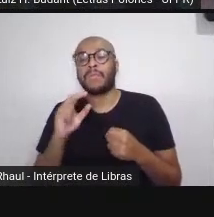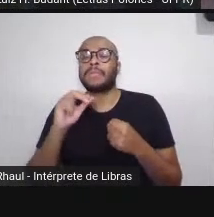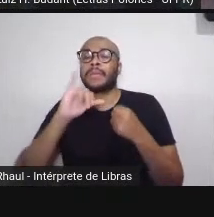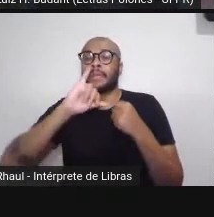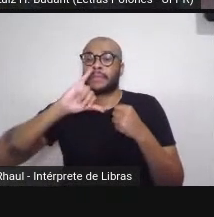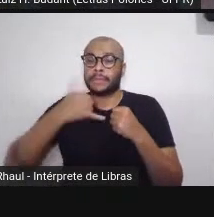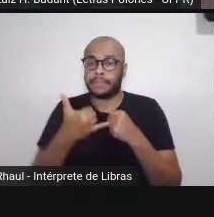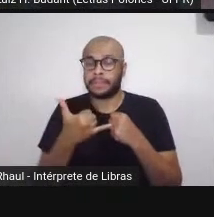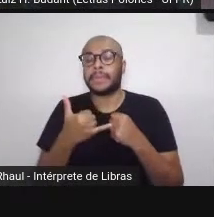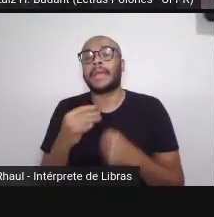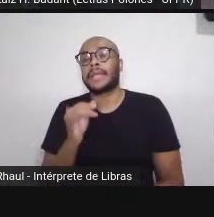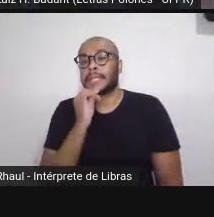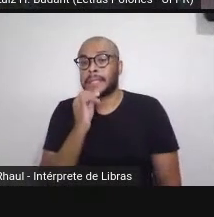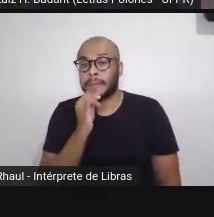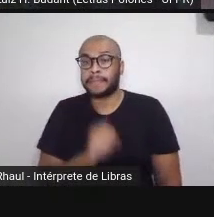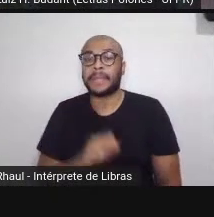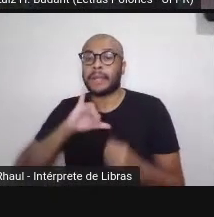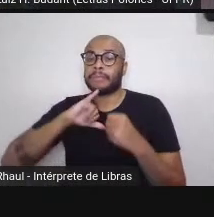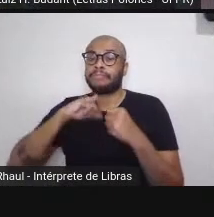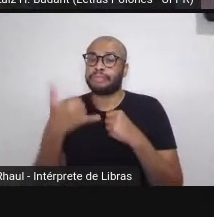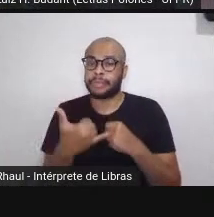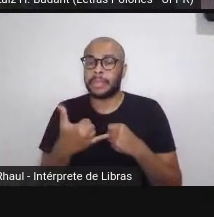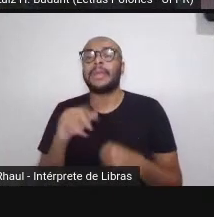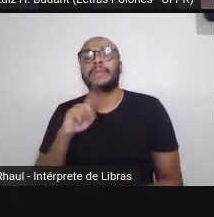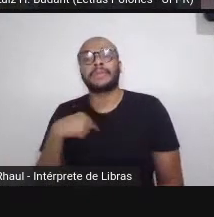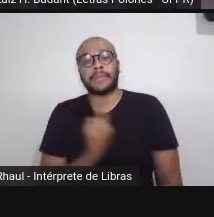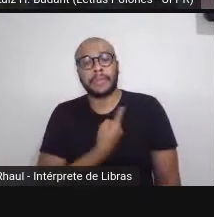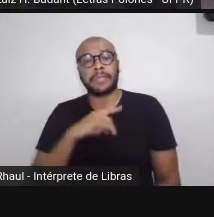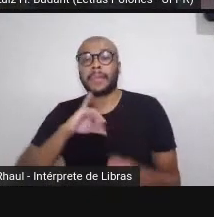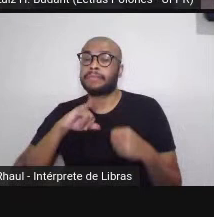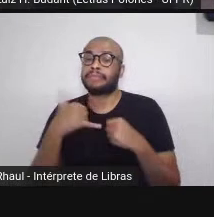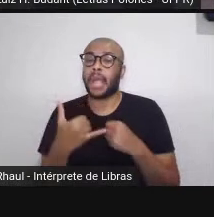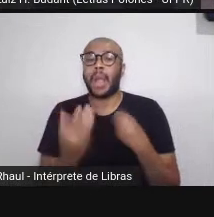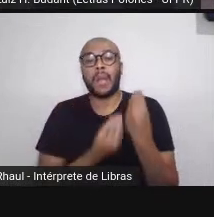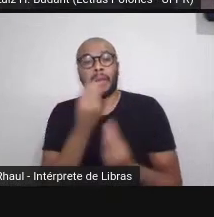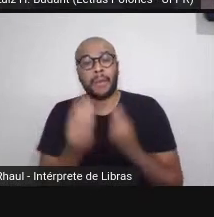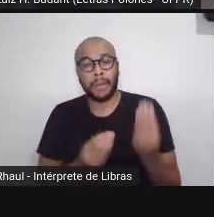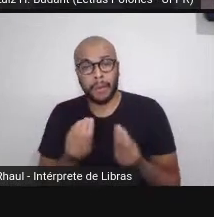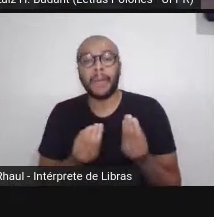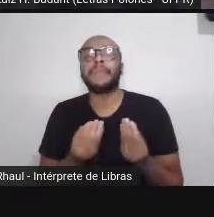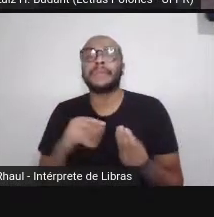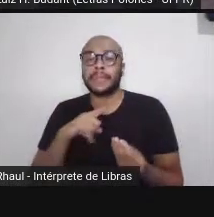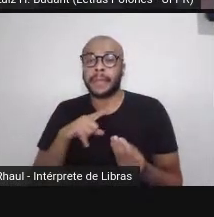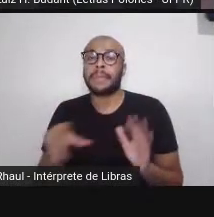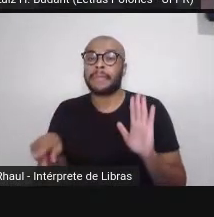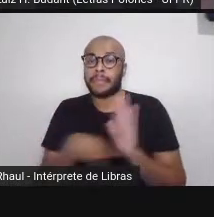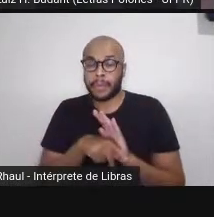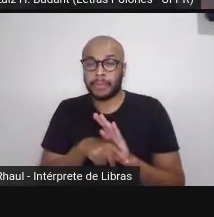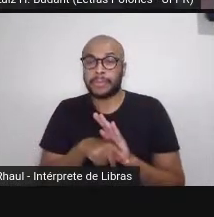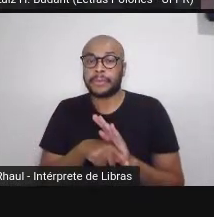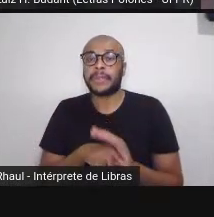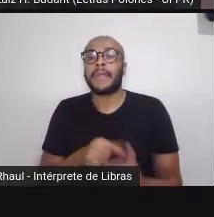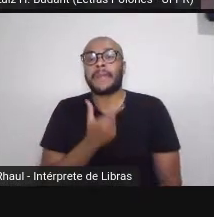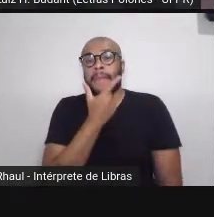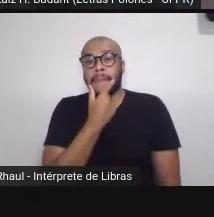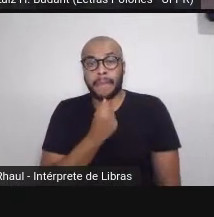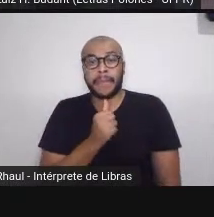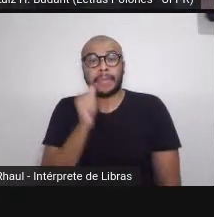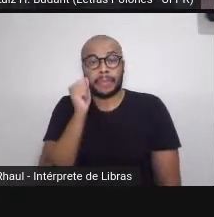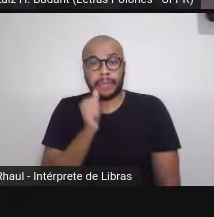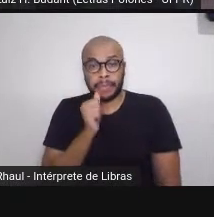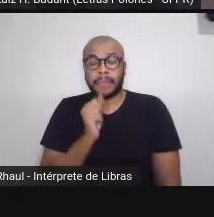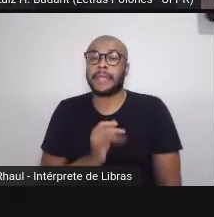exemplo dos adjetivos. Então, nós vamos ter adjetivos do gênero masculino e do gênero feminino. Ela traz como